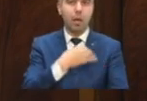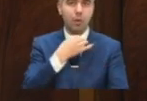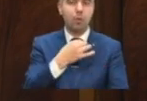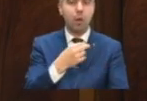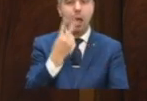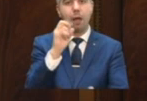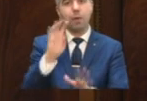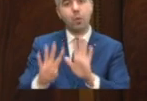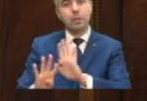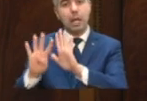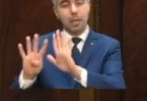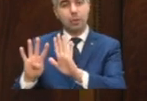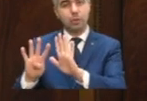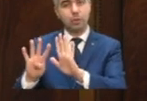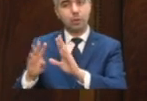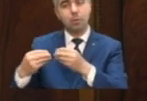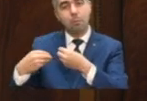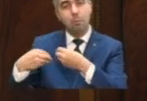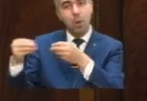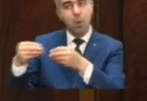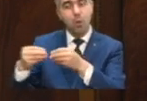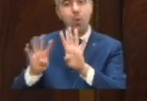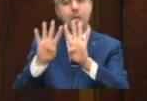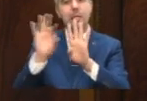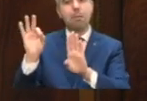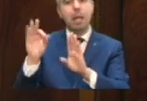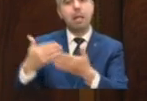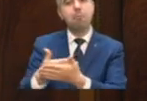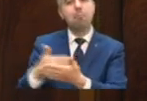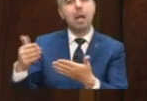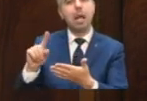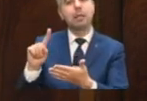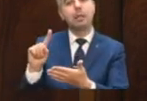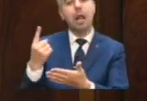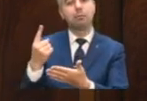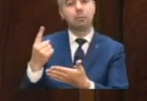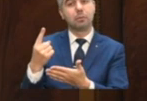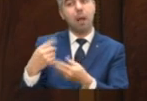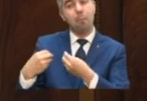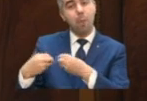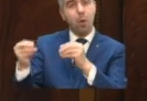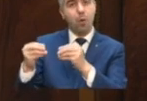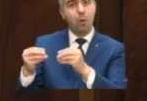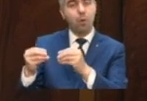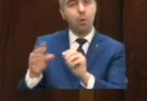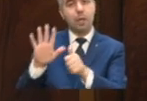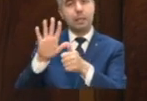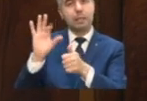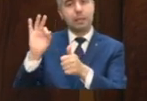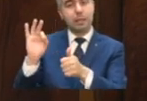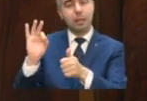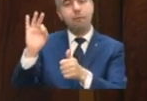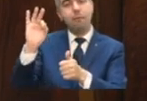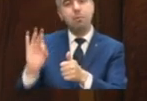2019 صدرنا 80 مليار ديال الدرهم في هاد البلاد، فيها 60% ديال القيمة